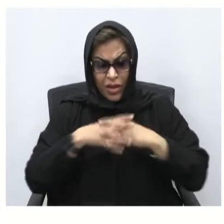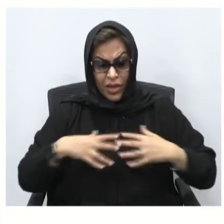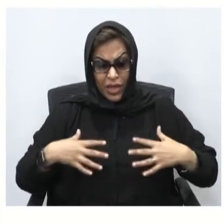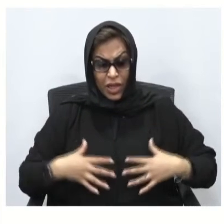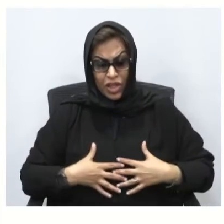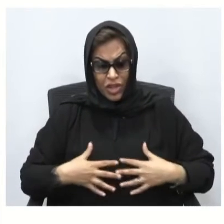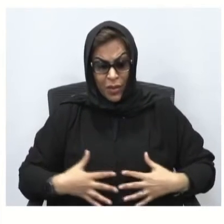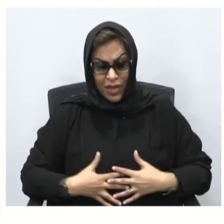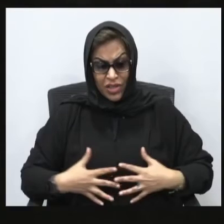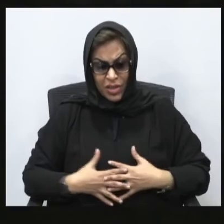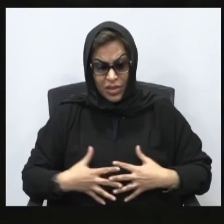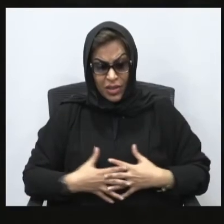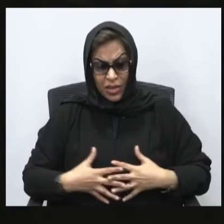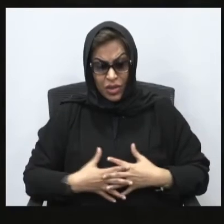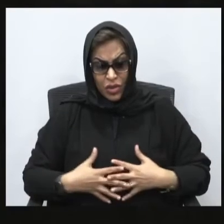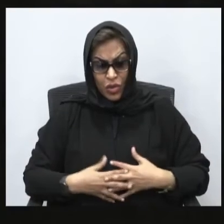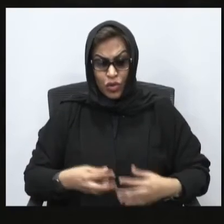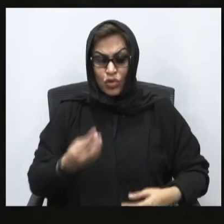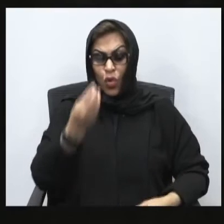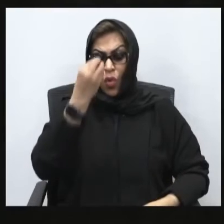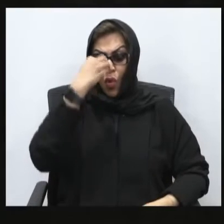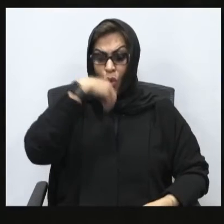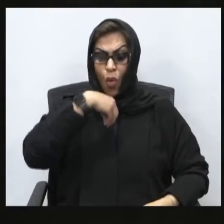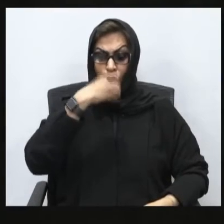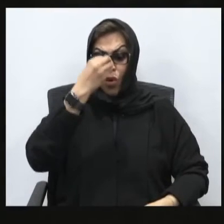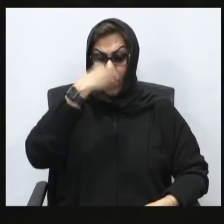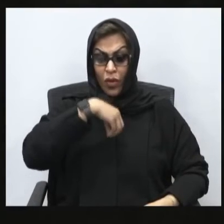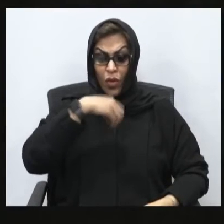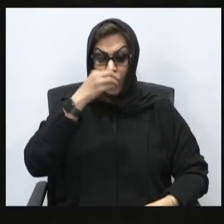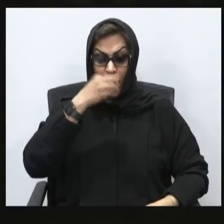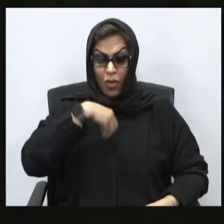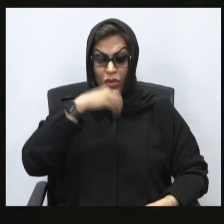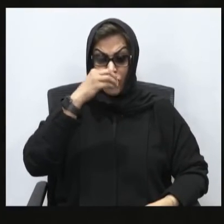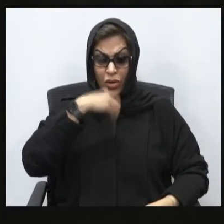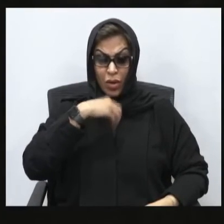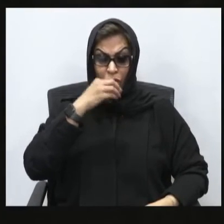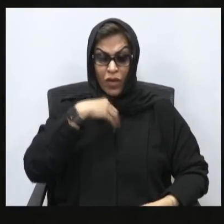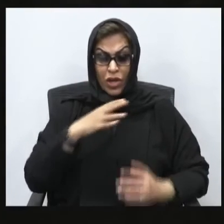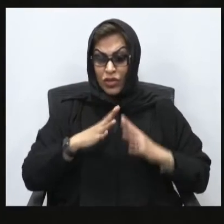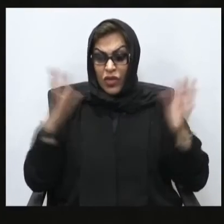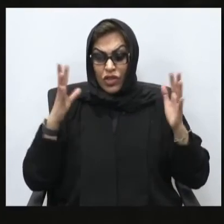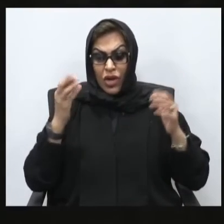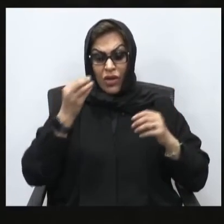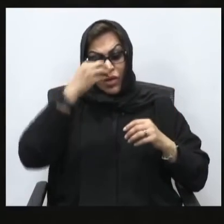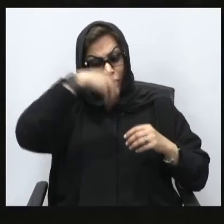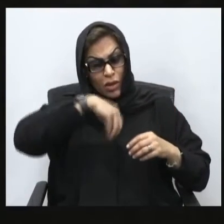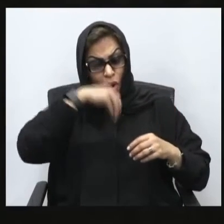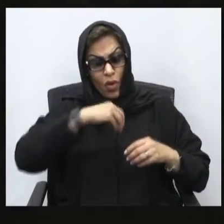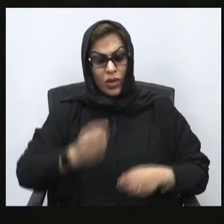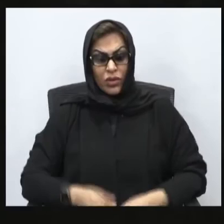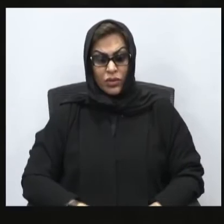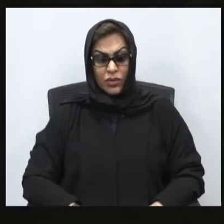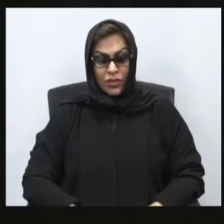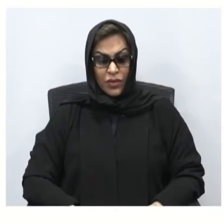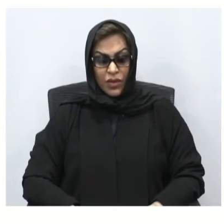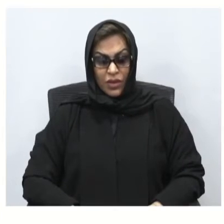نتيجه ماذا دخول الهواء بصوره مفاجئه وقد تحدث هذه العمليه او هذا الشهاق